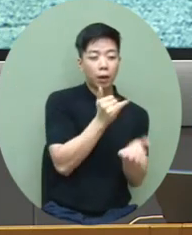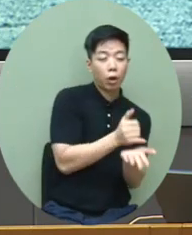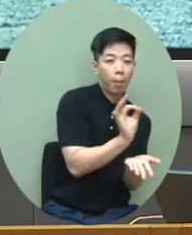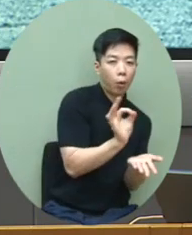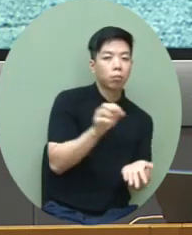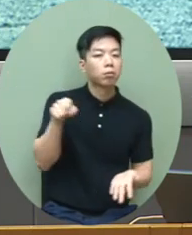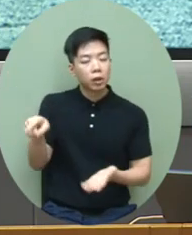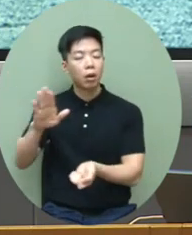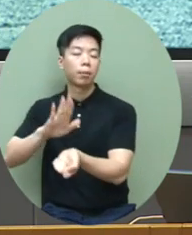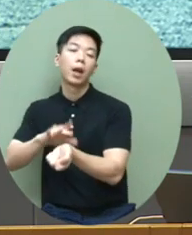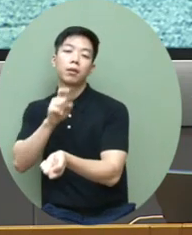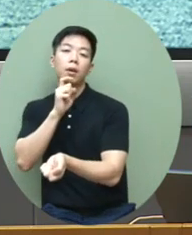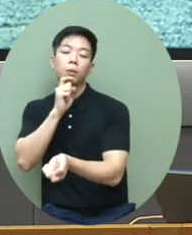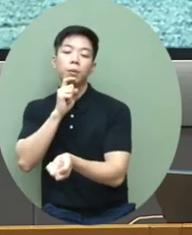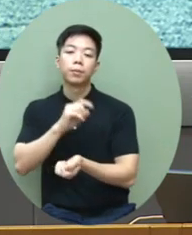所以。